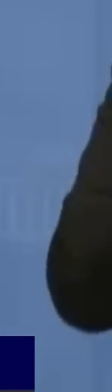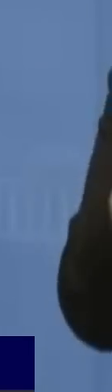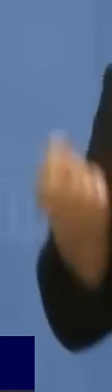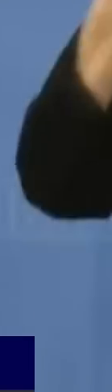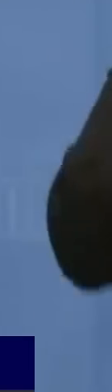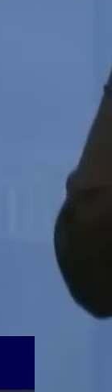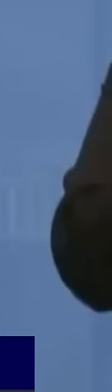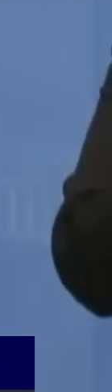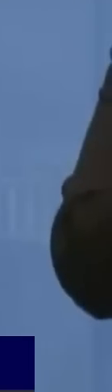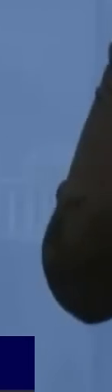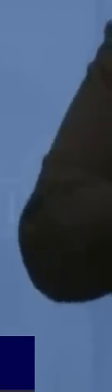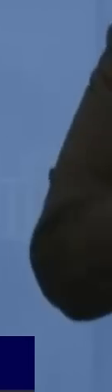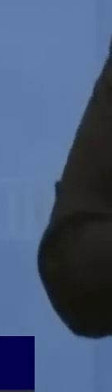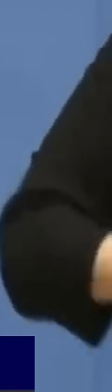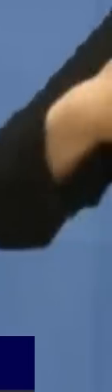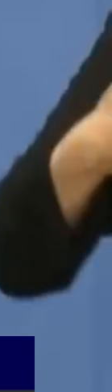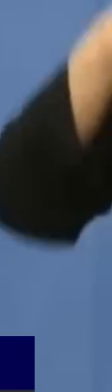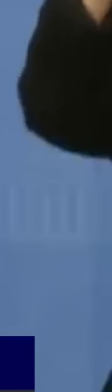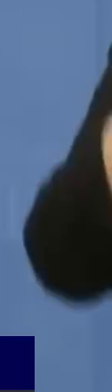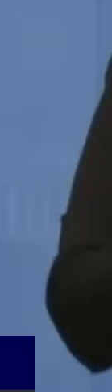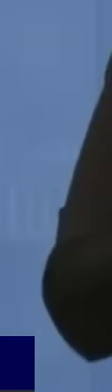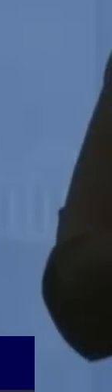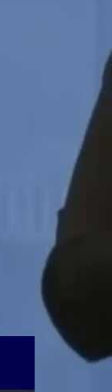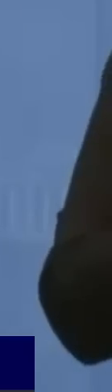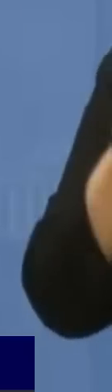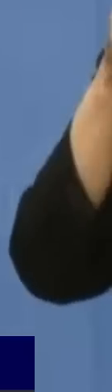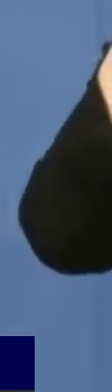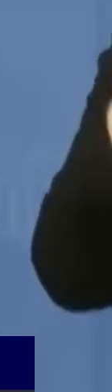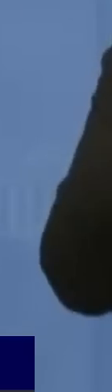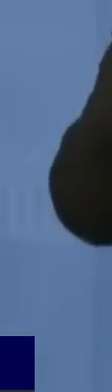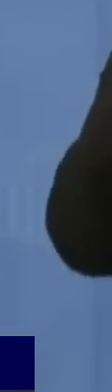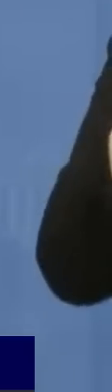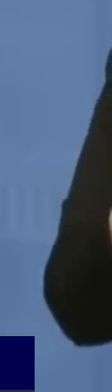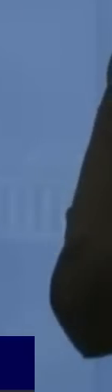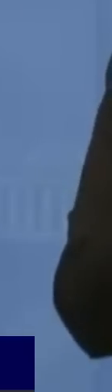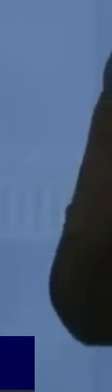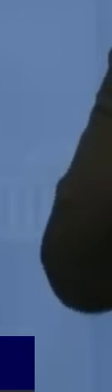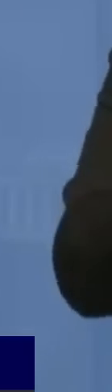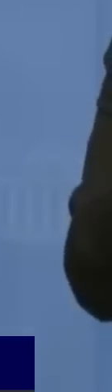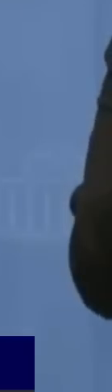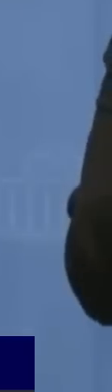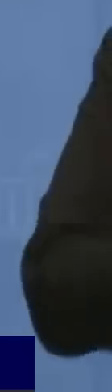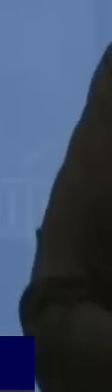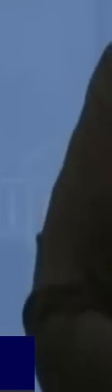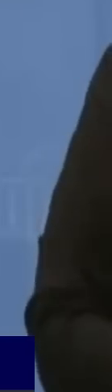서두르다가 굴욕 외교라며 국민의 문맹을 맞고서도 한미일 군사협력의